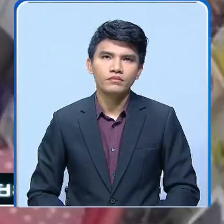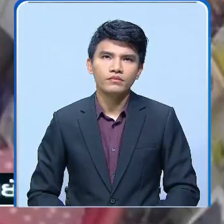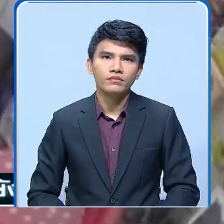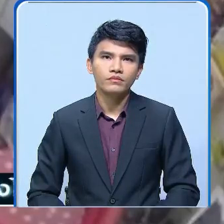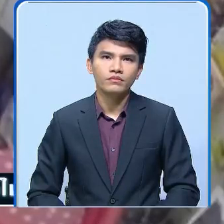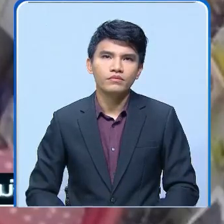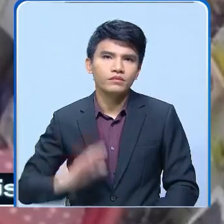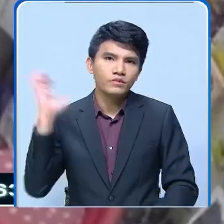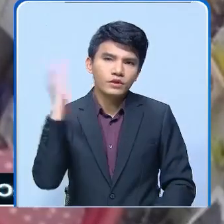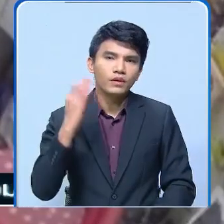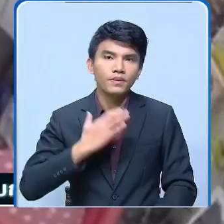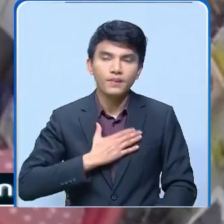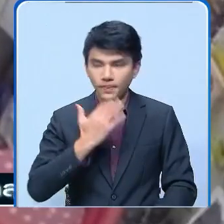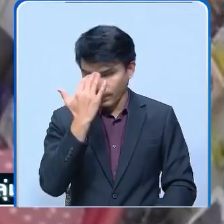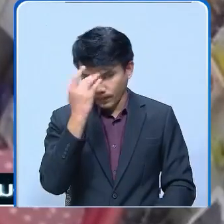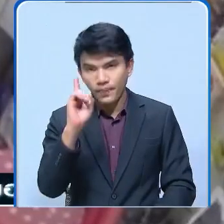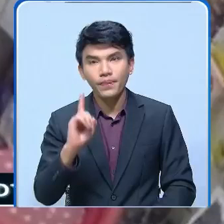ที่มาตบหนูทำไม